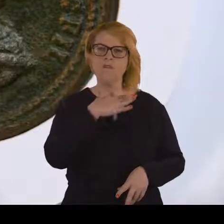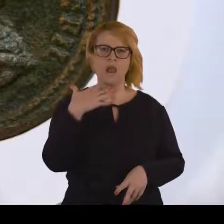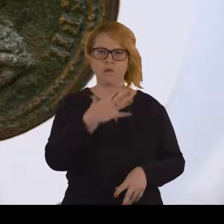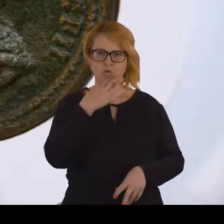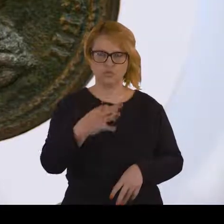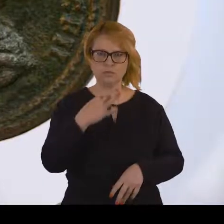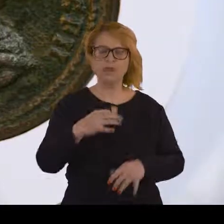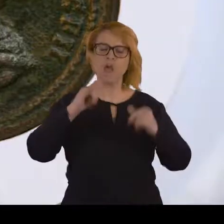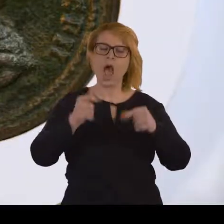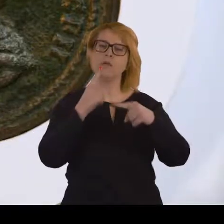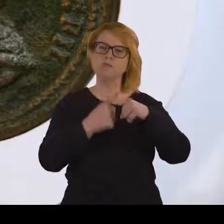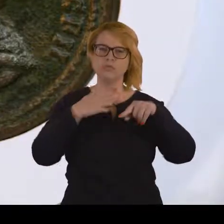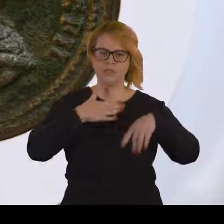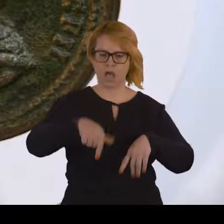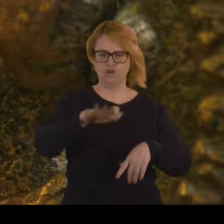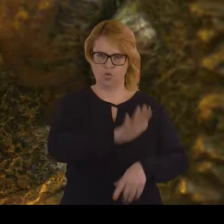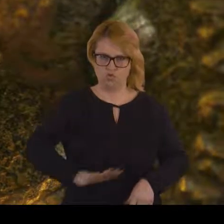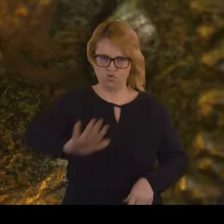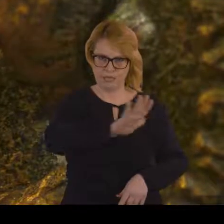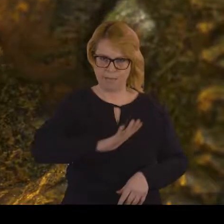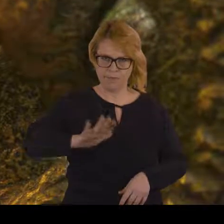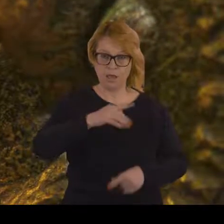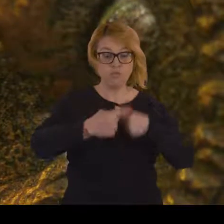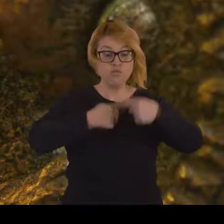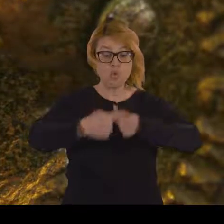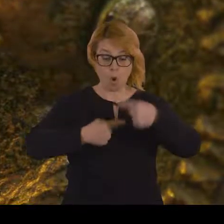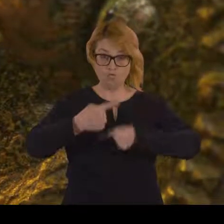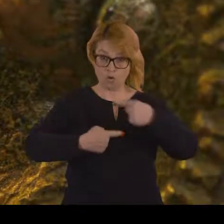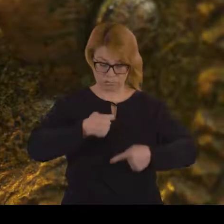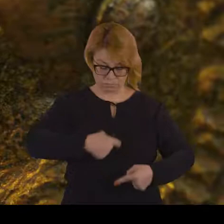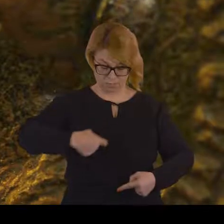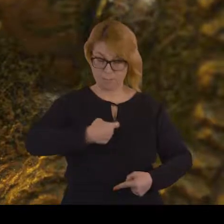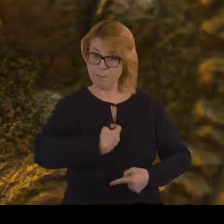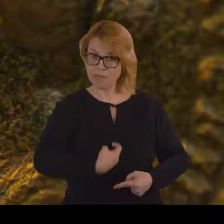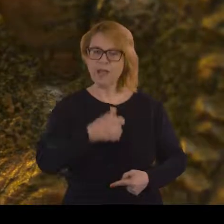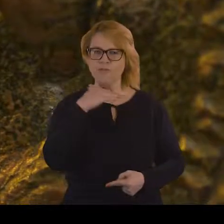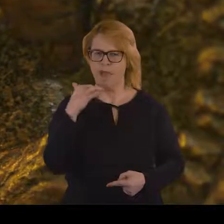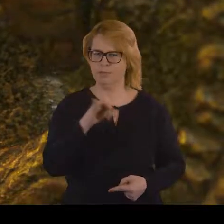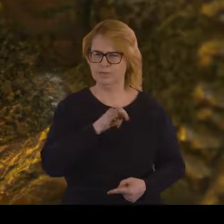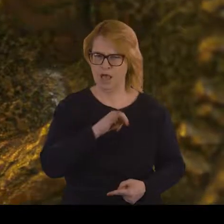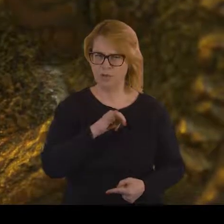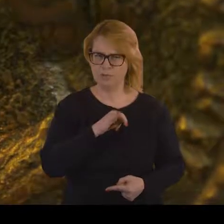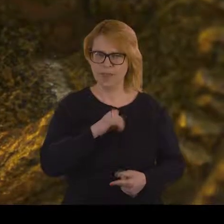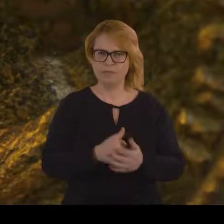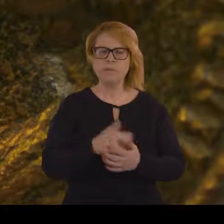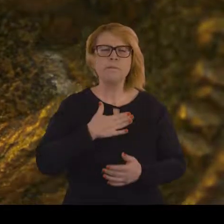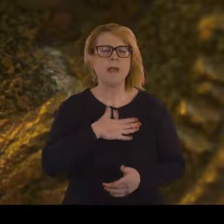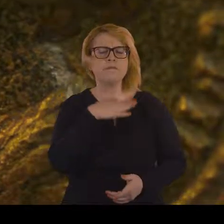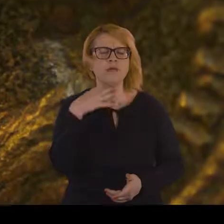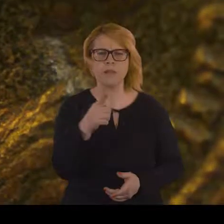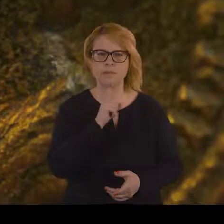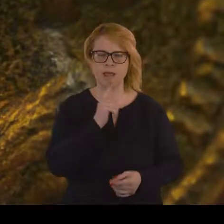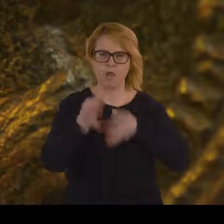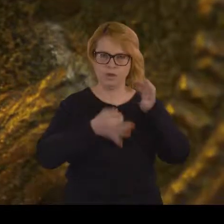výraznou mierou zapísal aj do dejín nášho územia. Pôvod medailónu je veľmi zaujímavý. Zo